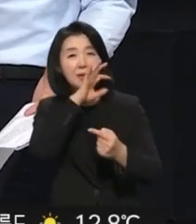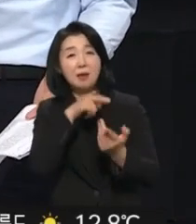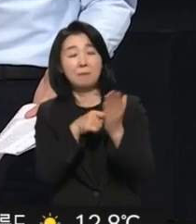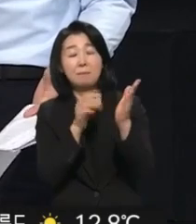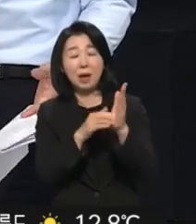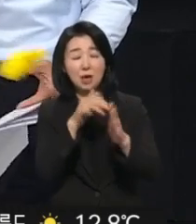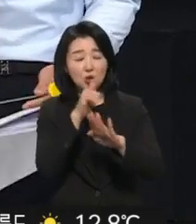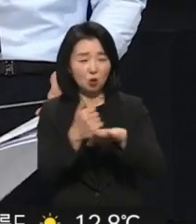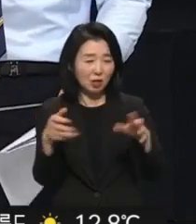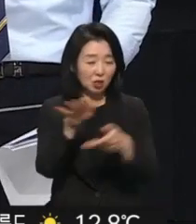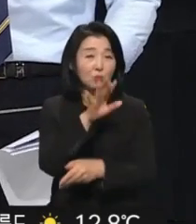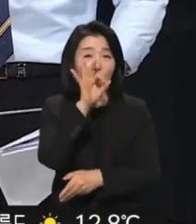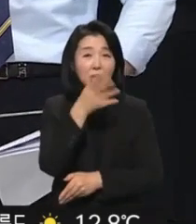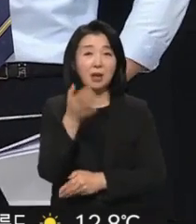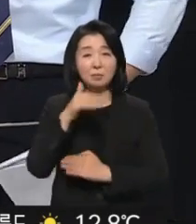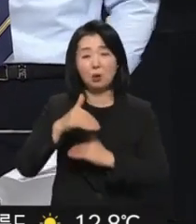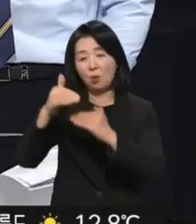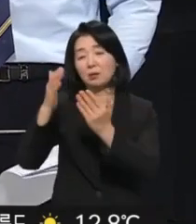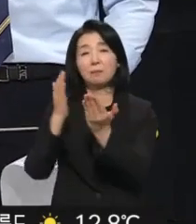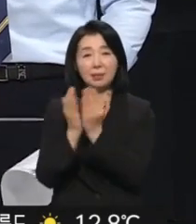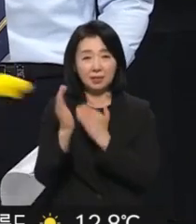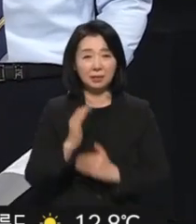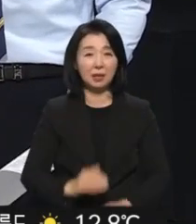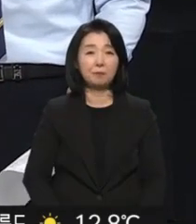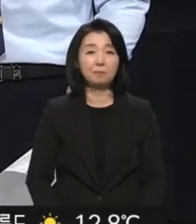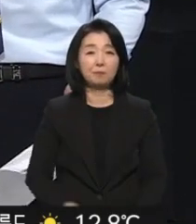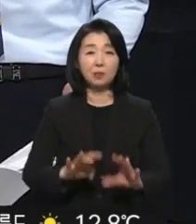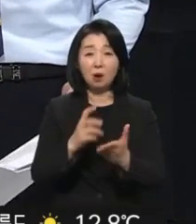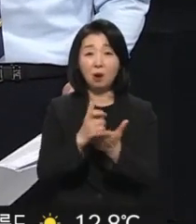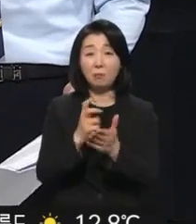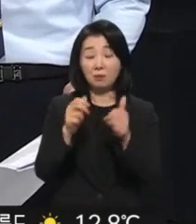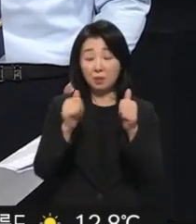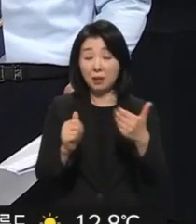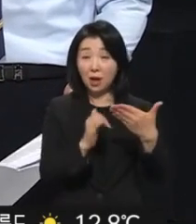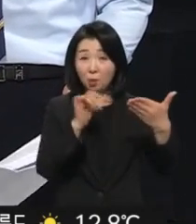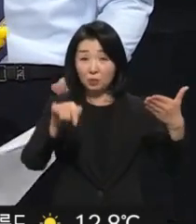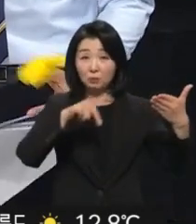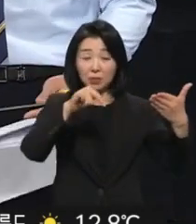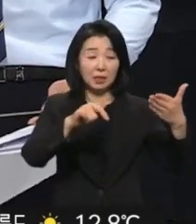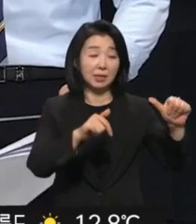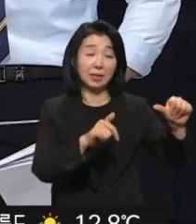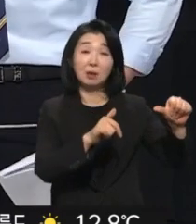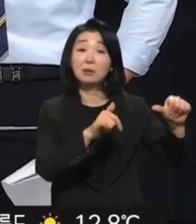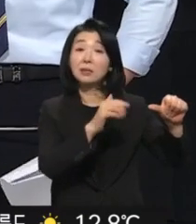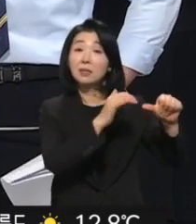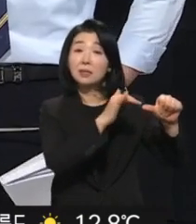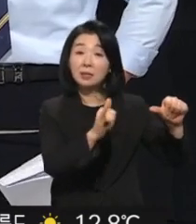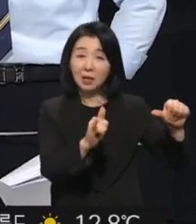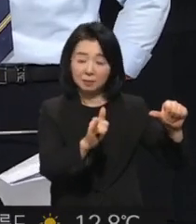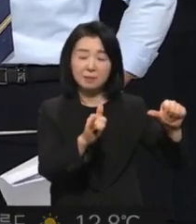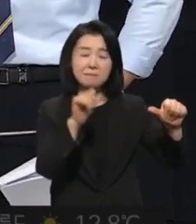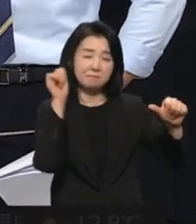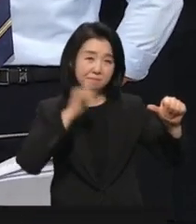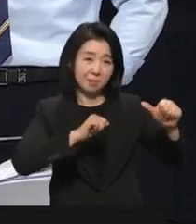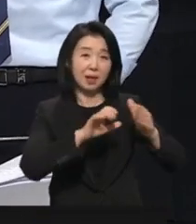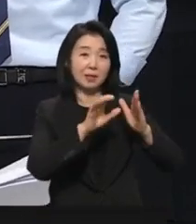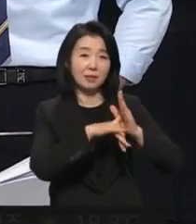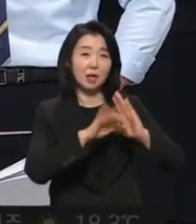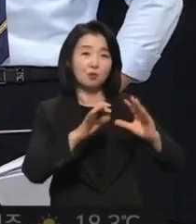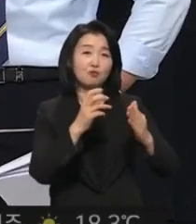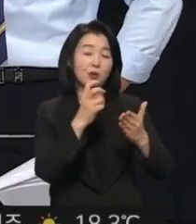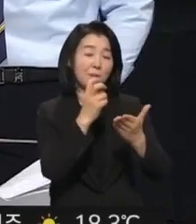순 없지만 과정은 부당했다였죠. 이 헌법재판관 9명 중에 5명이 이 조정안 가결 과정이